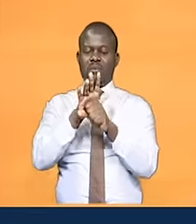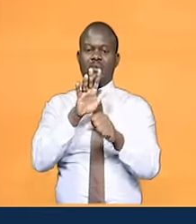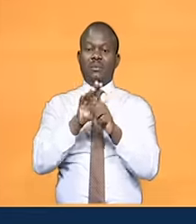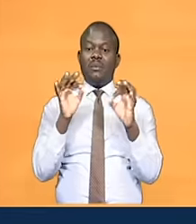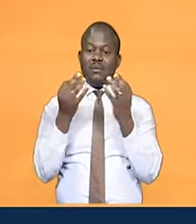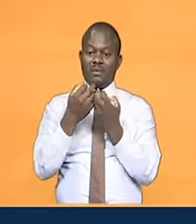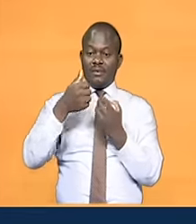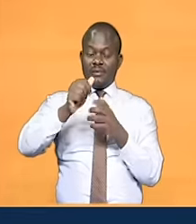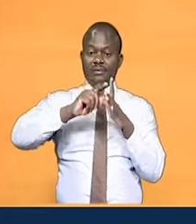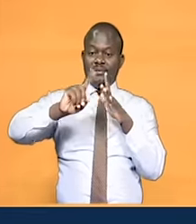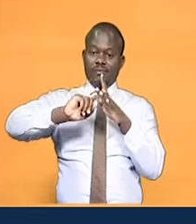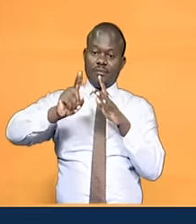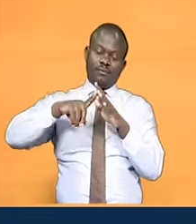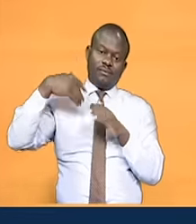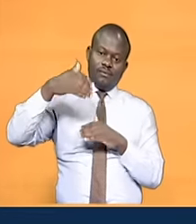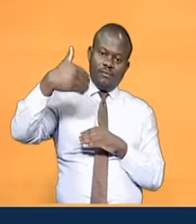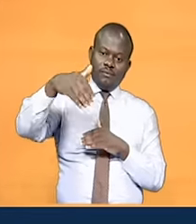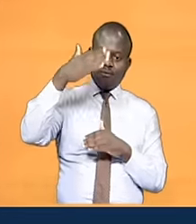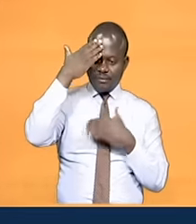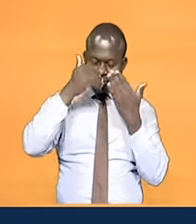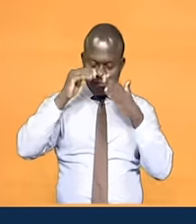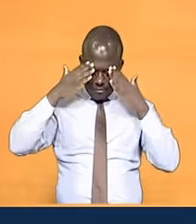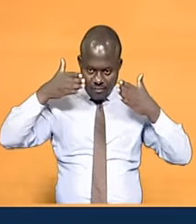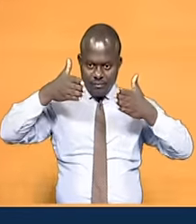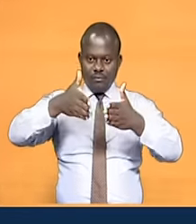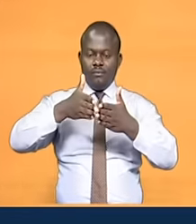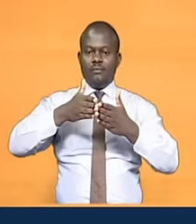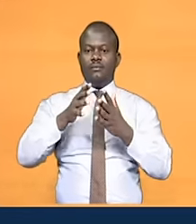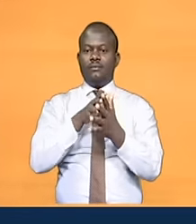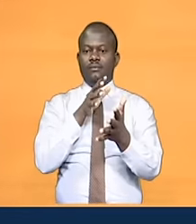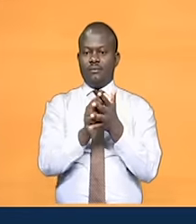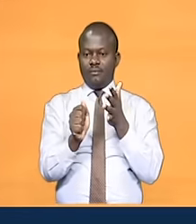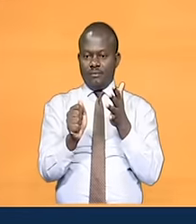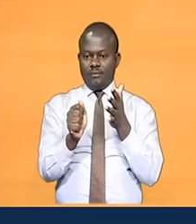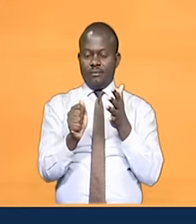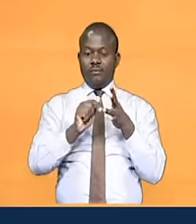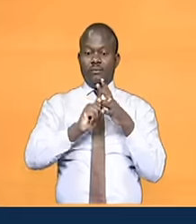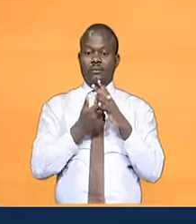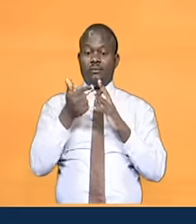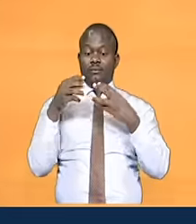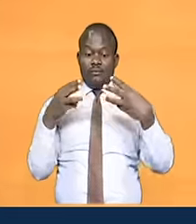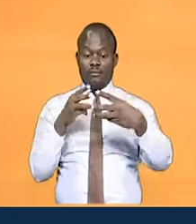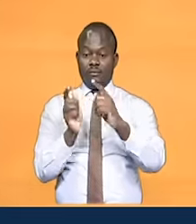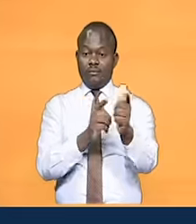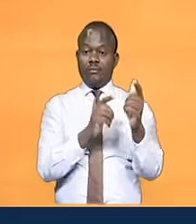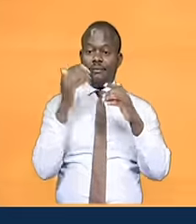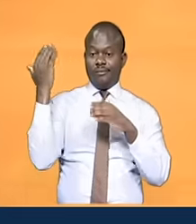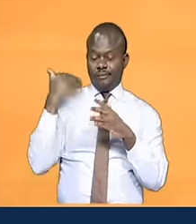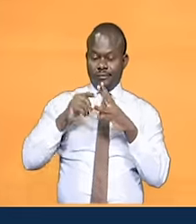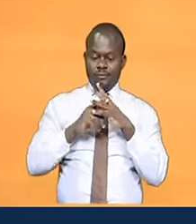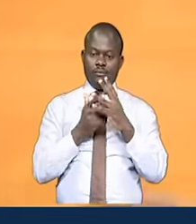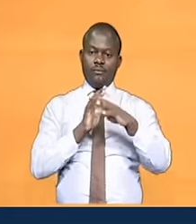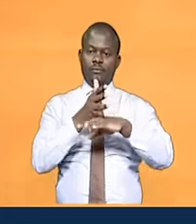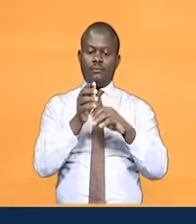wabo bihunga buri munsi kubera kwibasirwa no kurimburwa. Kuva imirwano iheruka yatangira,